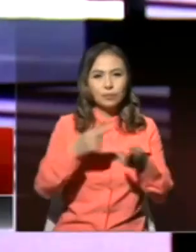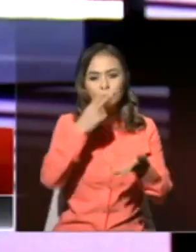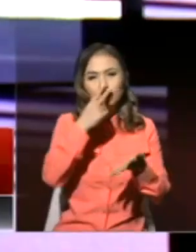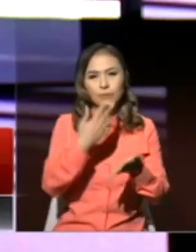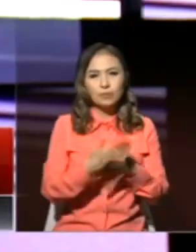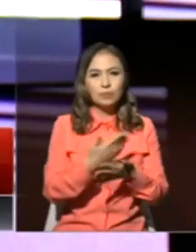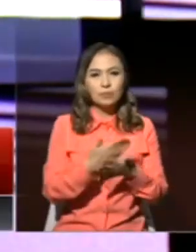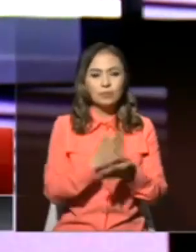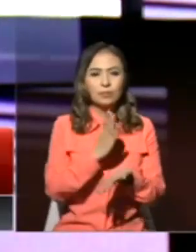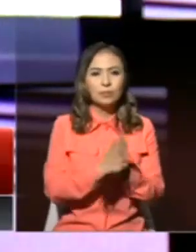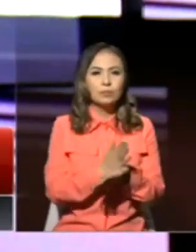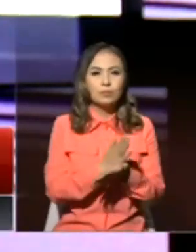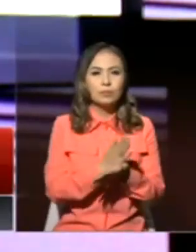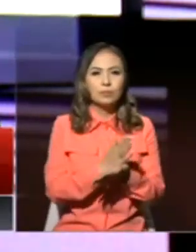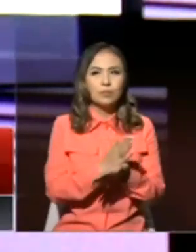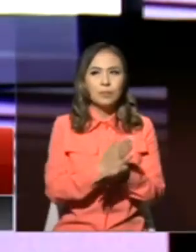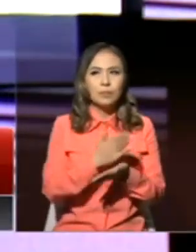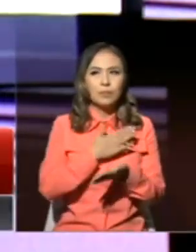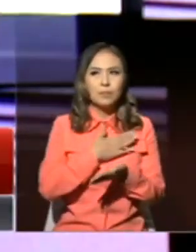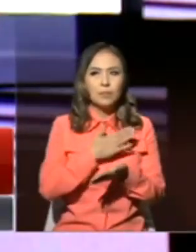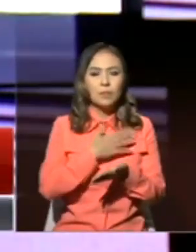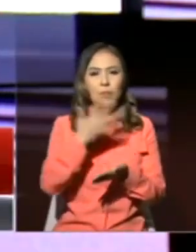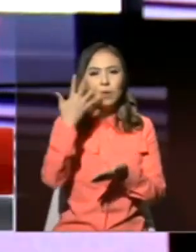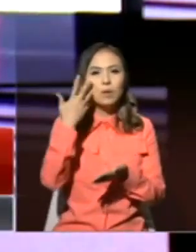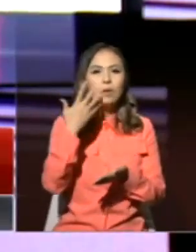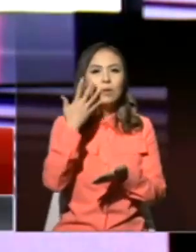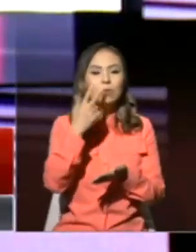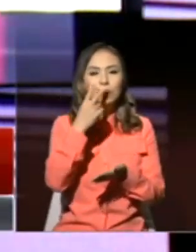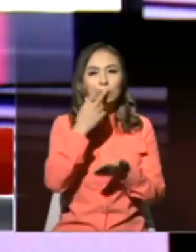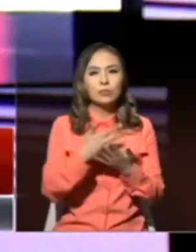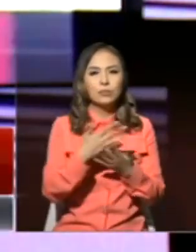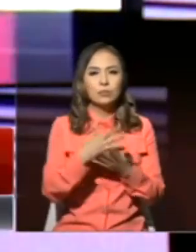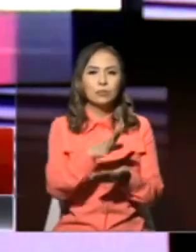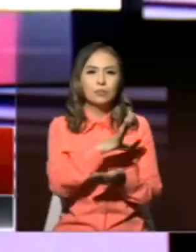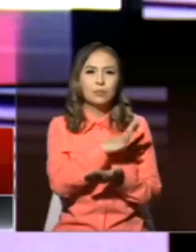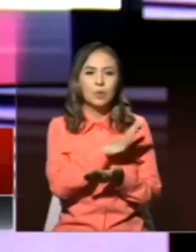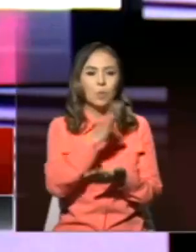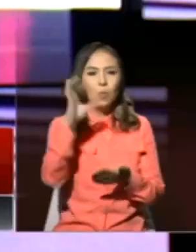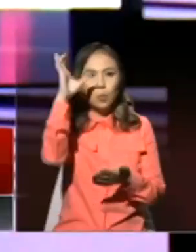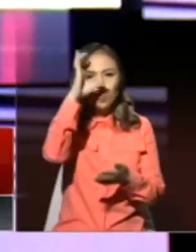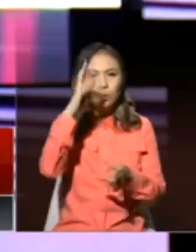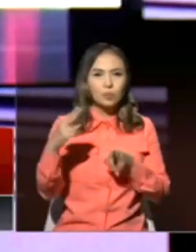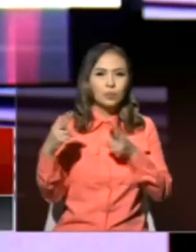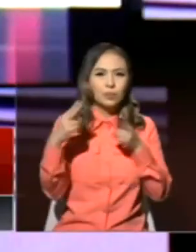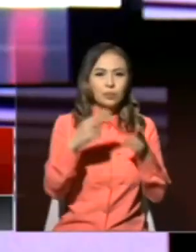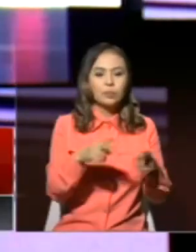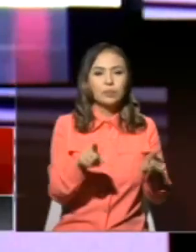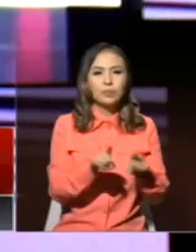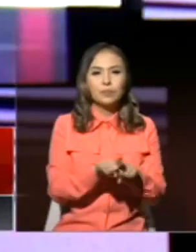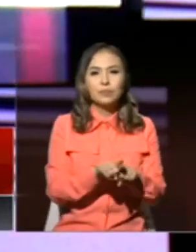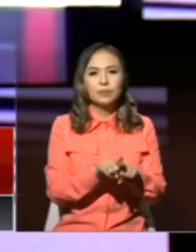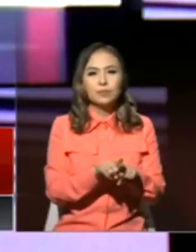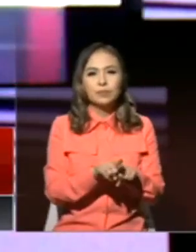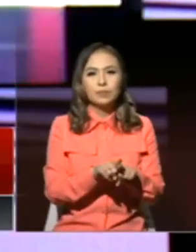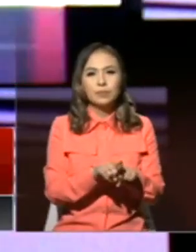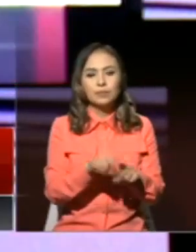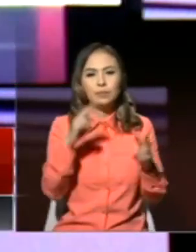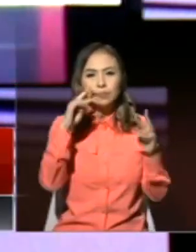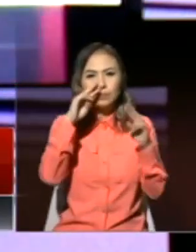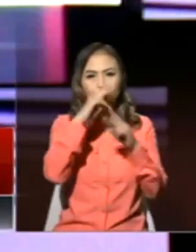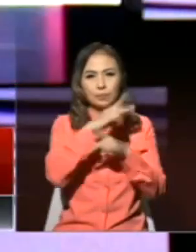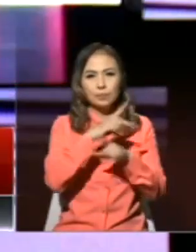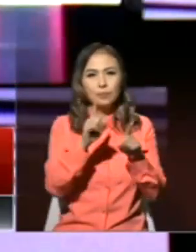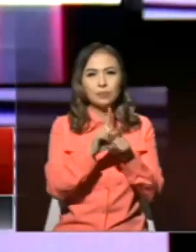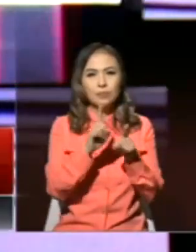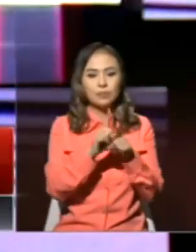пе? Өзбекстан бізге қашан көрсеткіш болды онда? Өзбекстан барды деп онда бізде ол дұрыс емес, меніңше